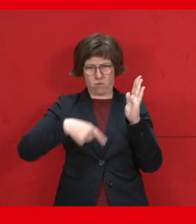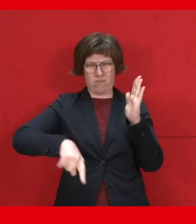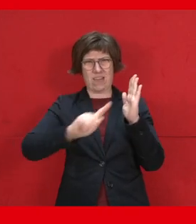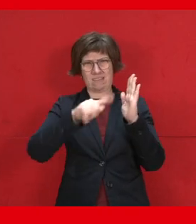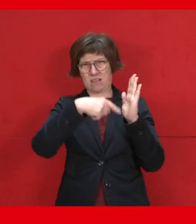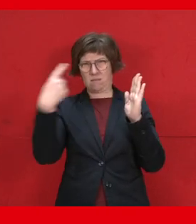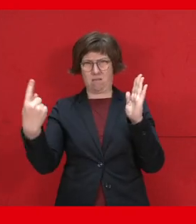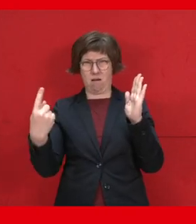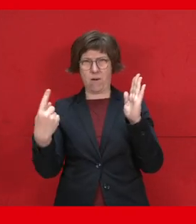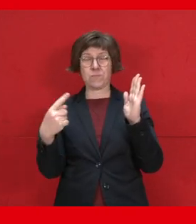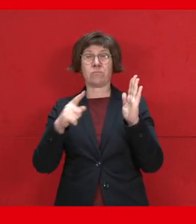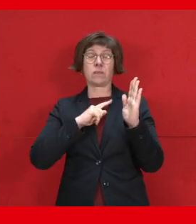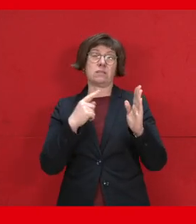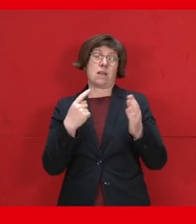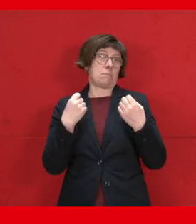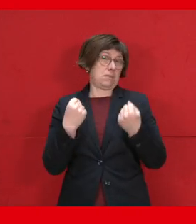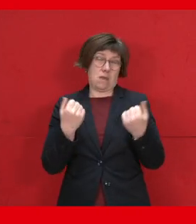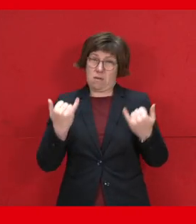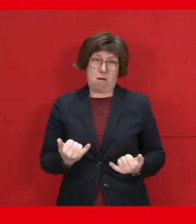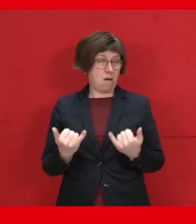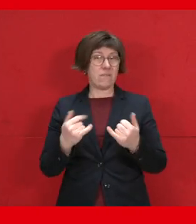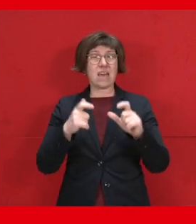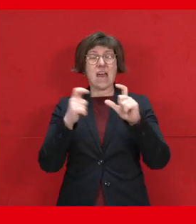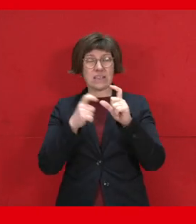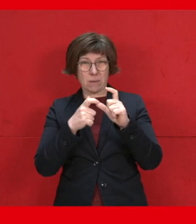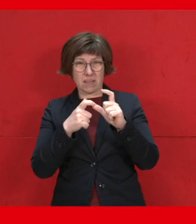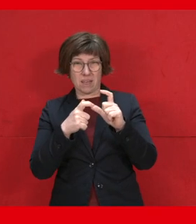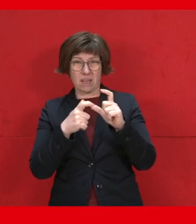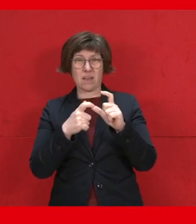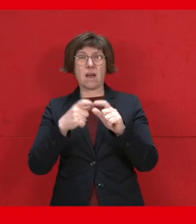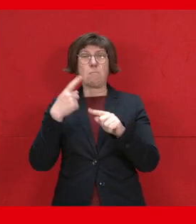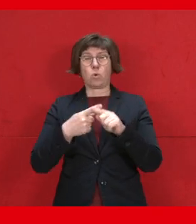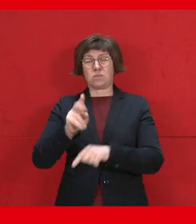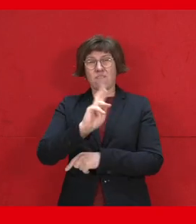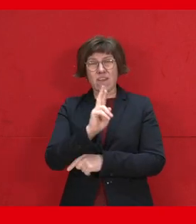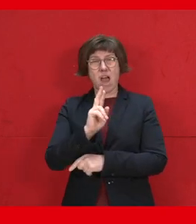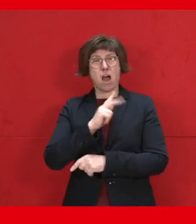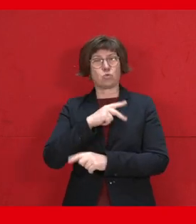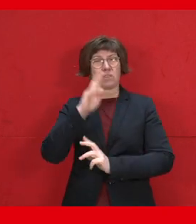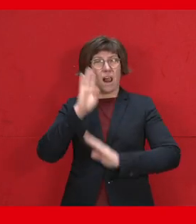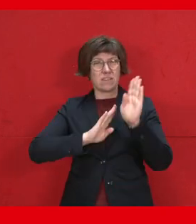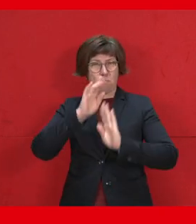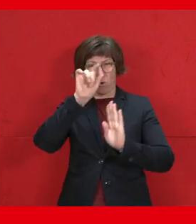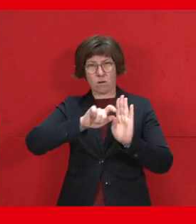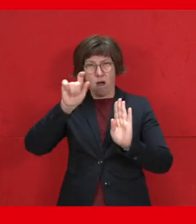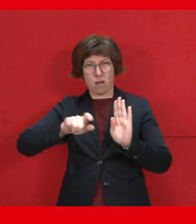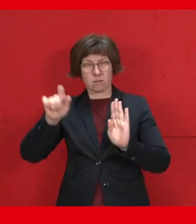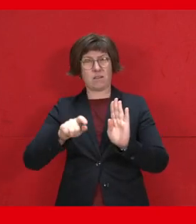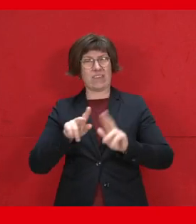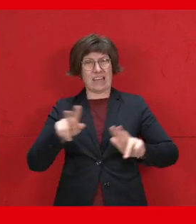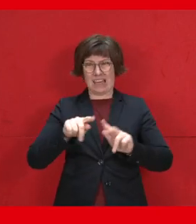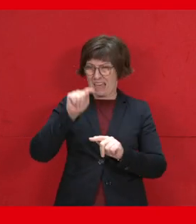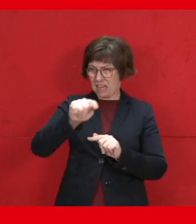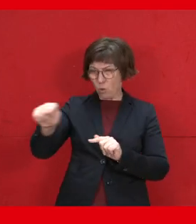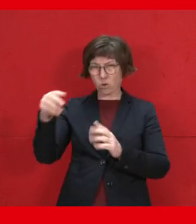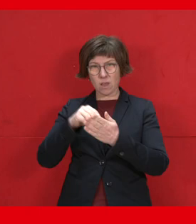Jahren. Und ich bin mir ganz sicher, dass wir von Seiten der SPD, von denjenigen Sozialdemokratinnen und Sozialdemokraten in der